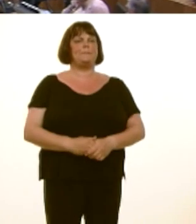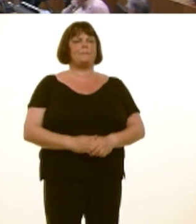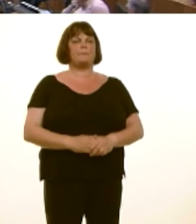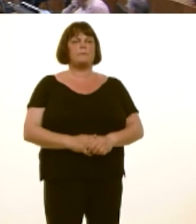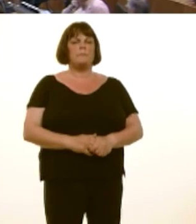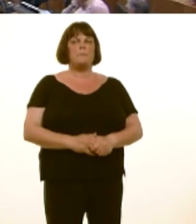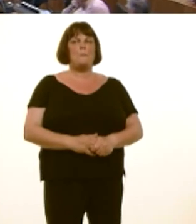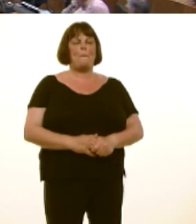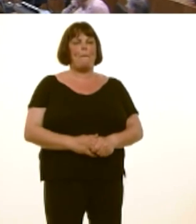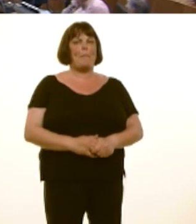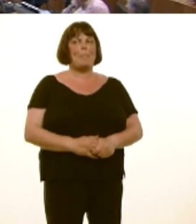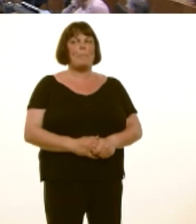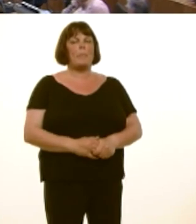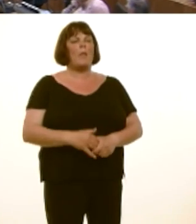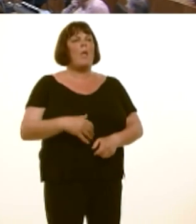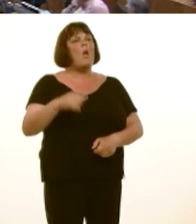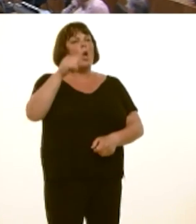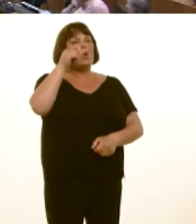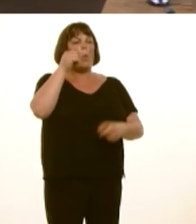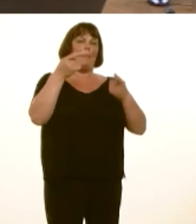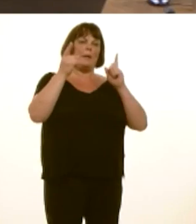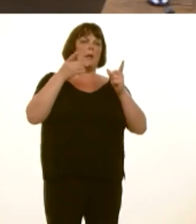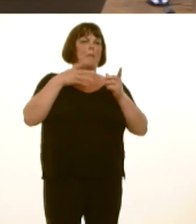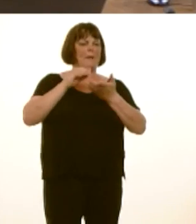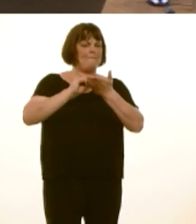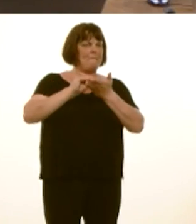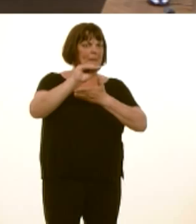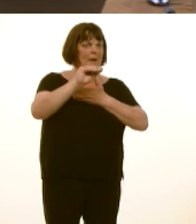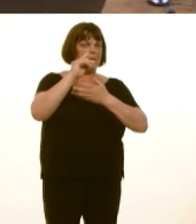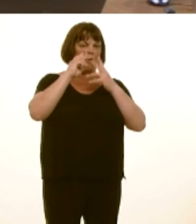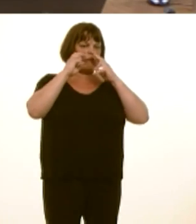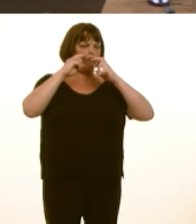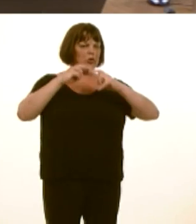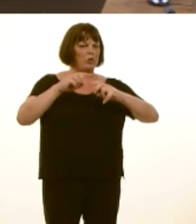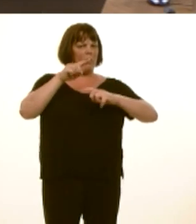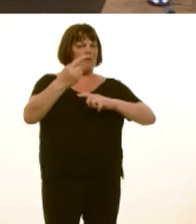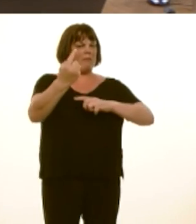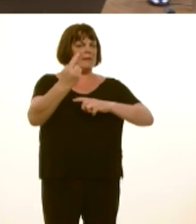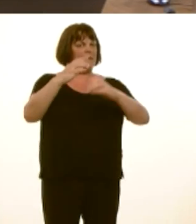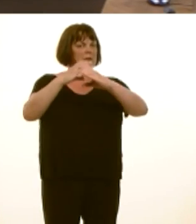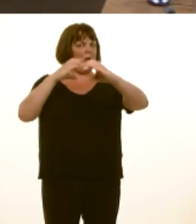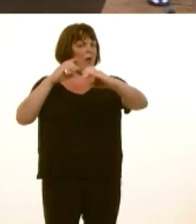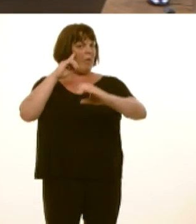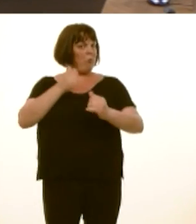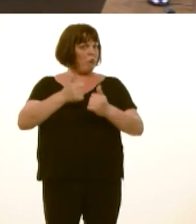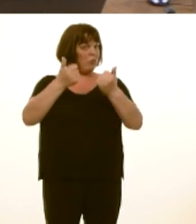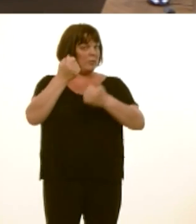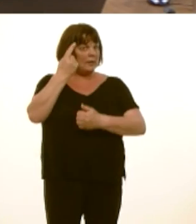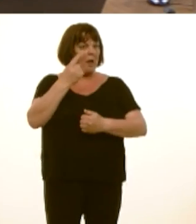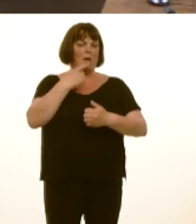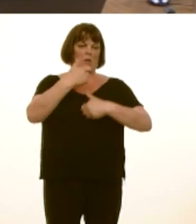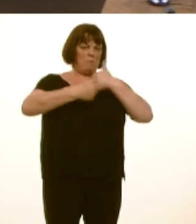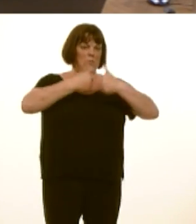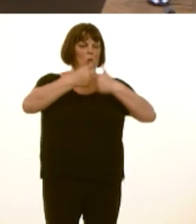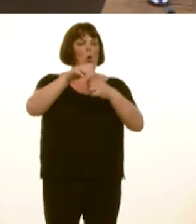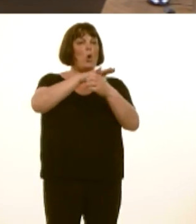ystudiaeth ynglyn â'r tŵn yr hunan, syniad ar dros ben wrth gwrs, ac talu ta'n geri'r bobl lleol sydd wedi ystyried